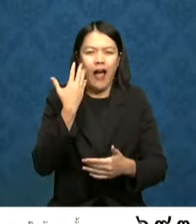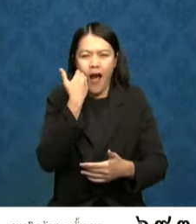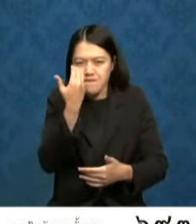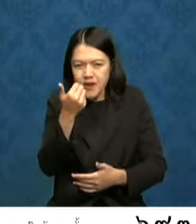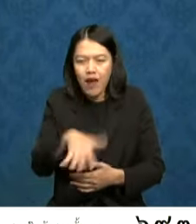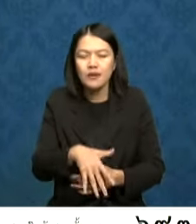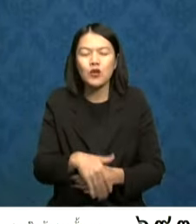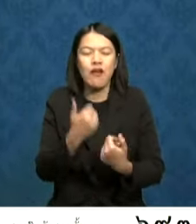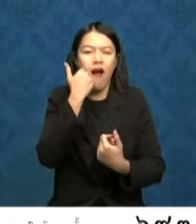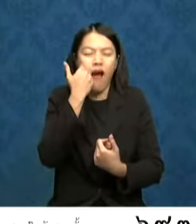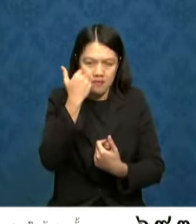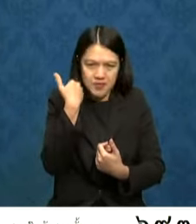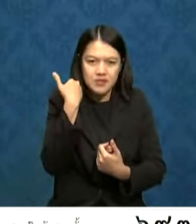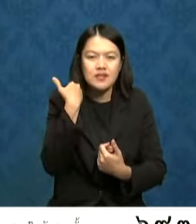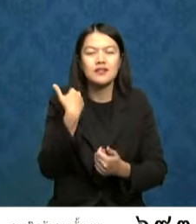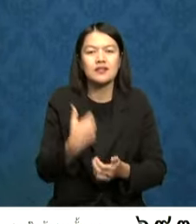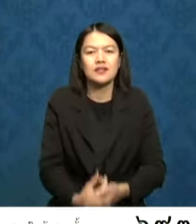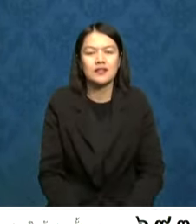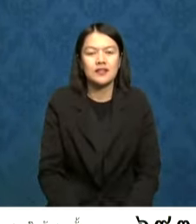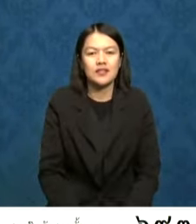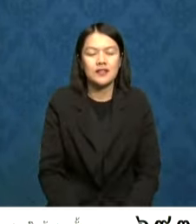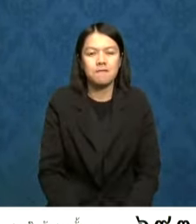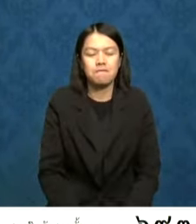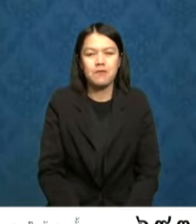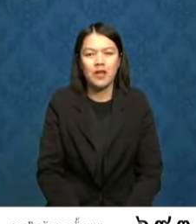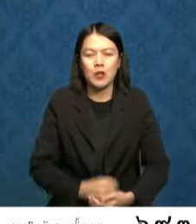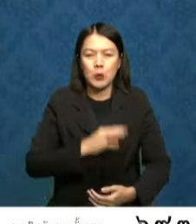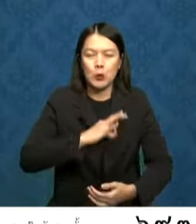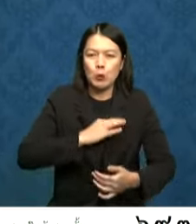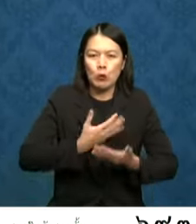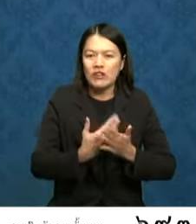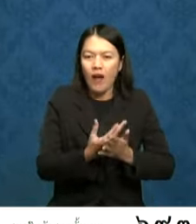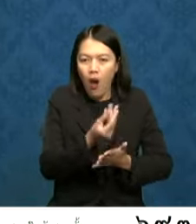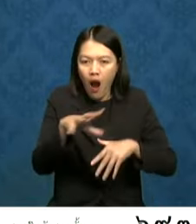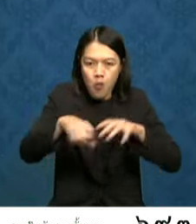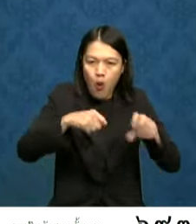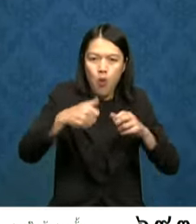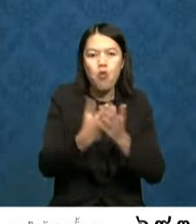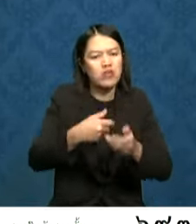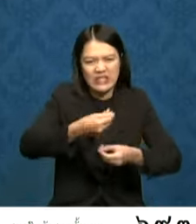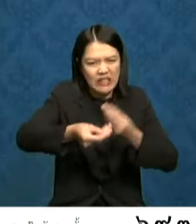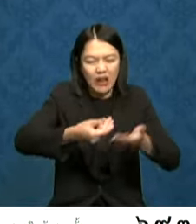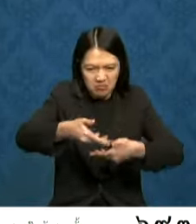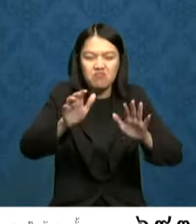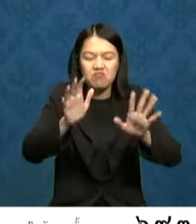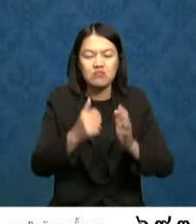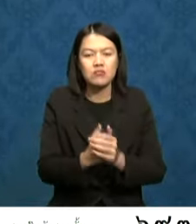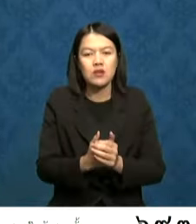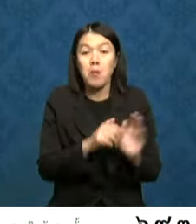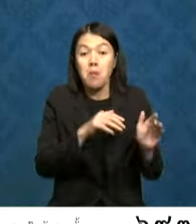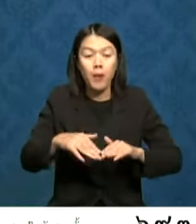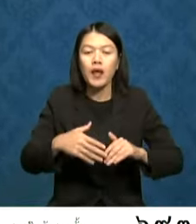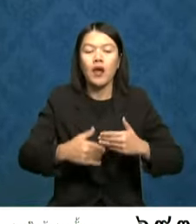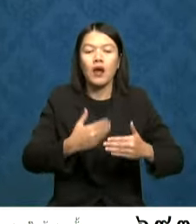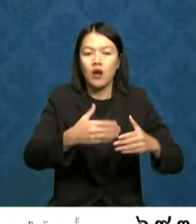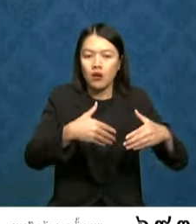ตอนนี้แล้วตอนนี้มันเหมือนเป็นอาการเมาหมัดนะคะตอนนี้เงินมีอยู่เท่าไหร่มีอยู่เท่าไหร่แจกๆไปก่อนพอแจกพร้อมกันไม่ได้